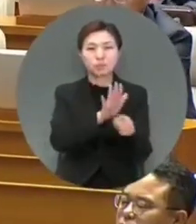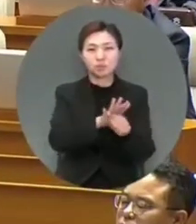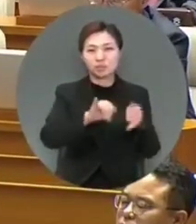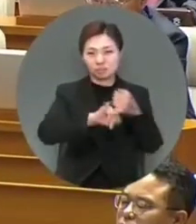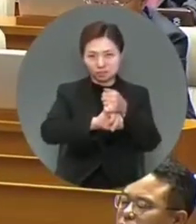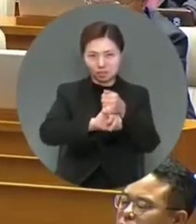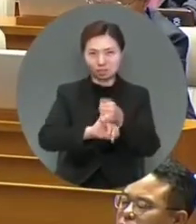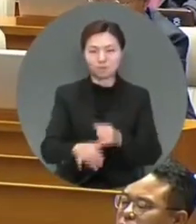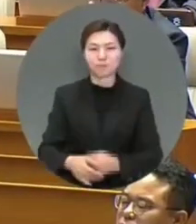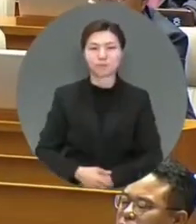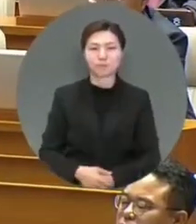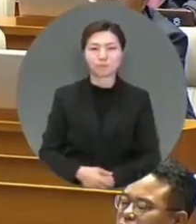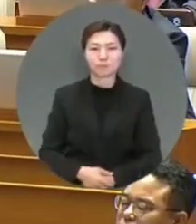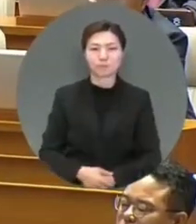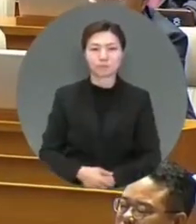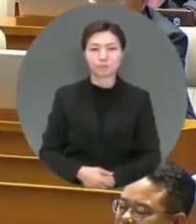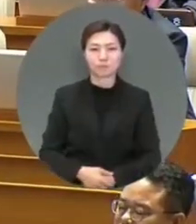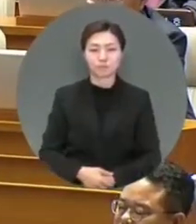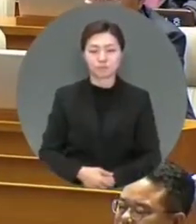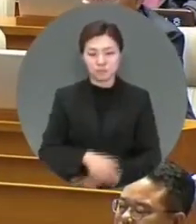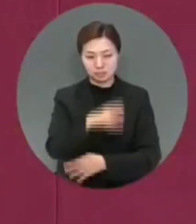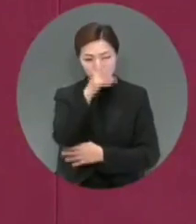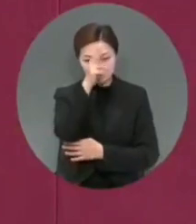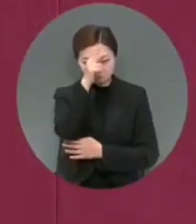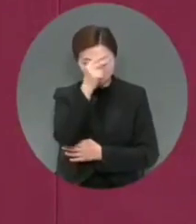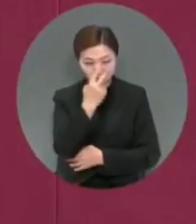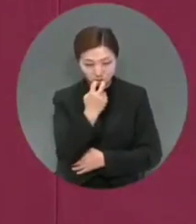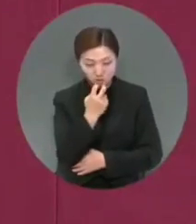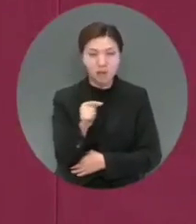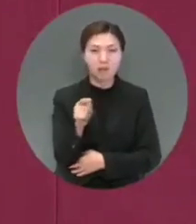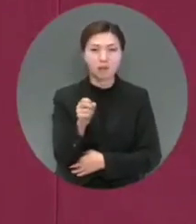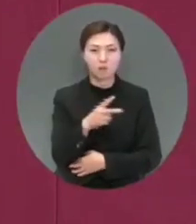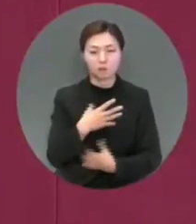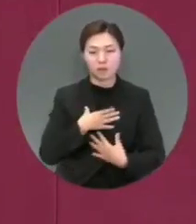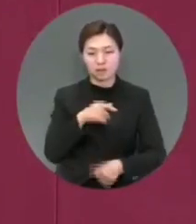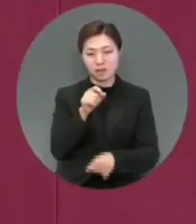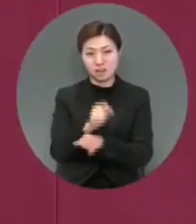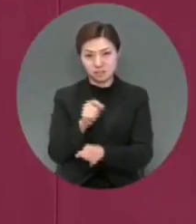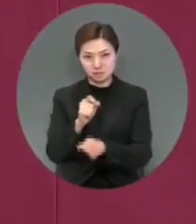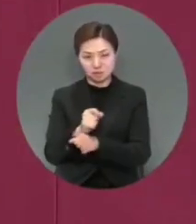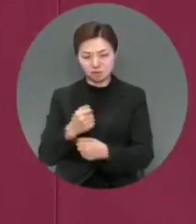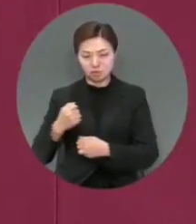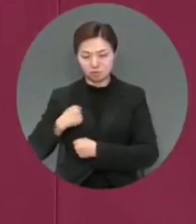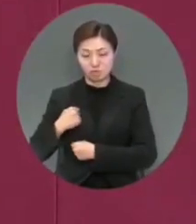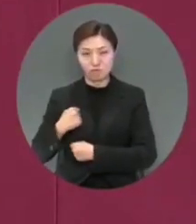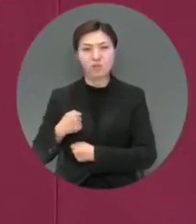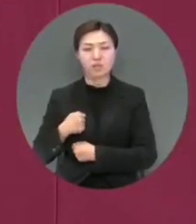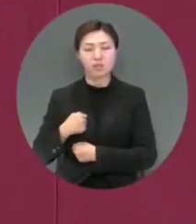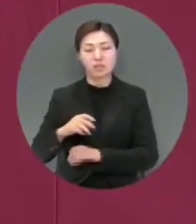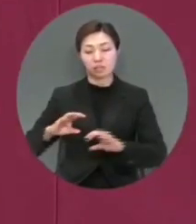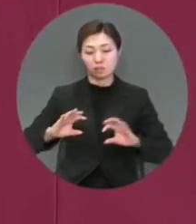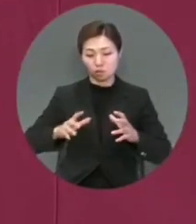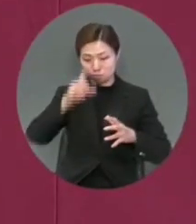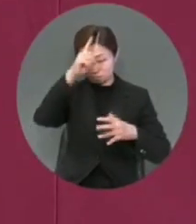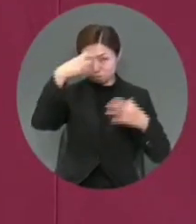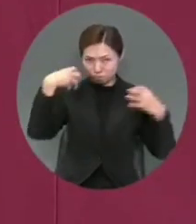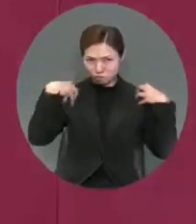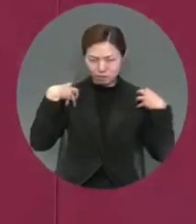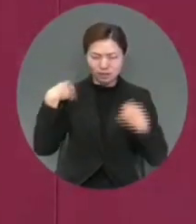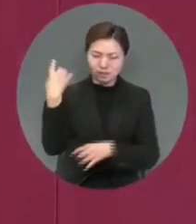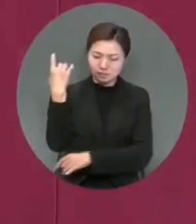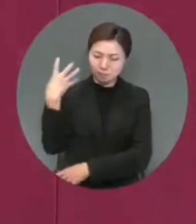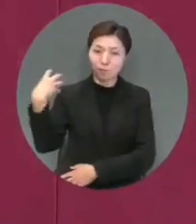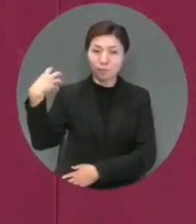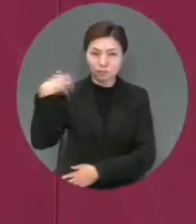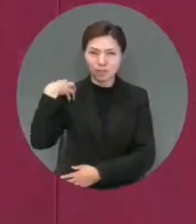치안, 국방, 행정서비스 등 국가의 본질 기능과 관련하여 국민의 안전과